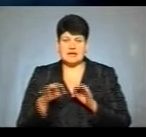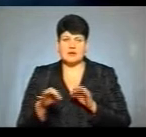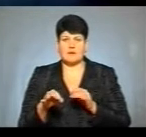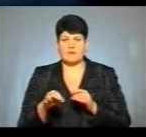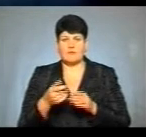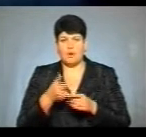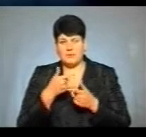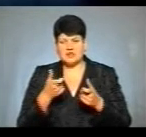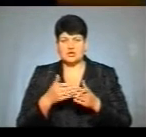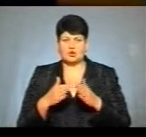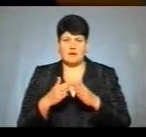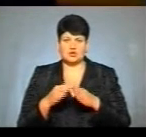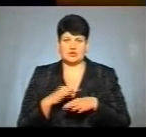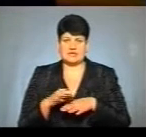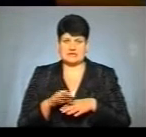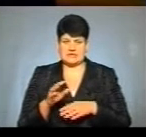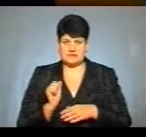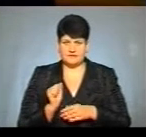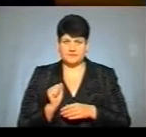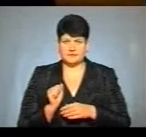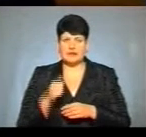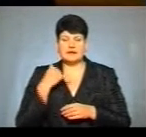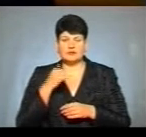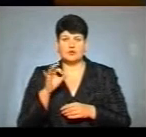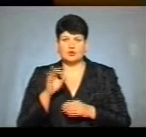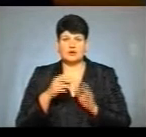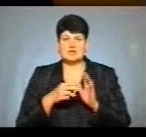попередження домашнього насильства. Телефон буде